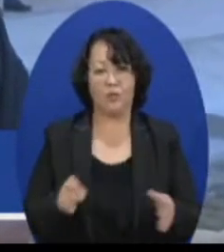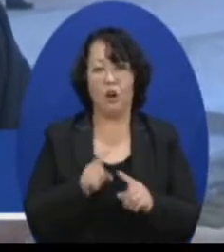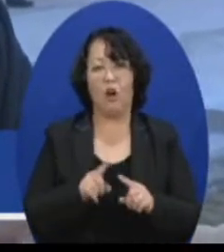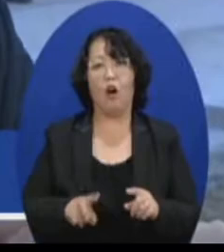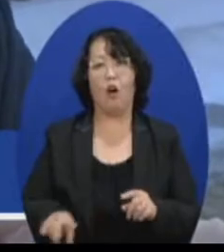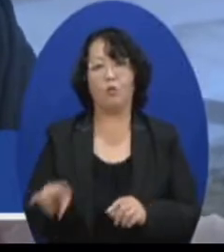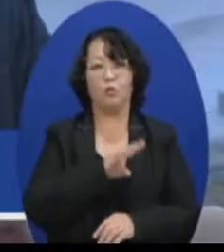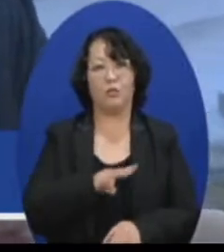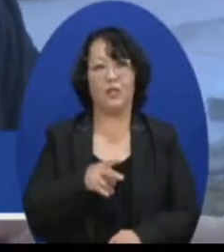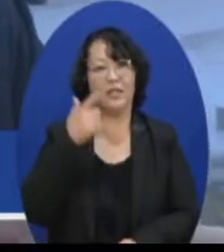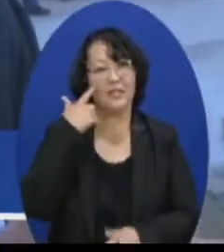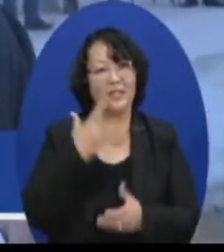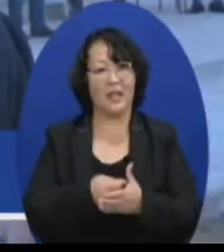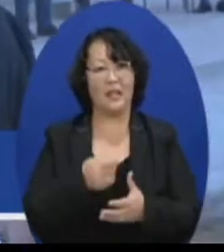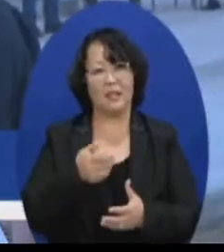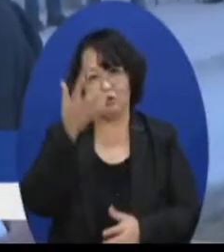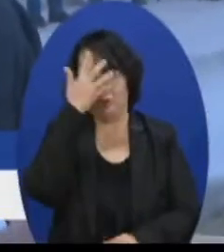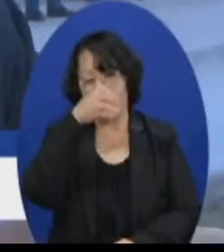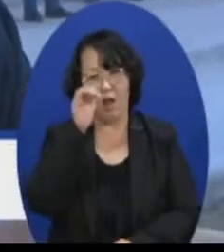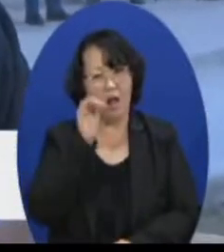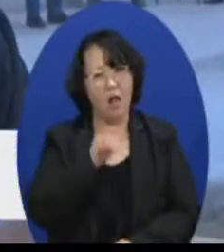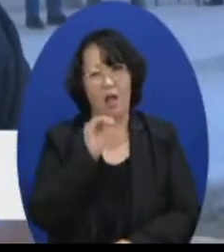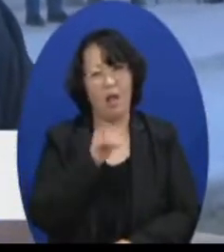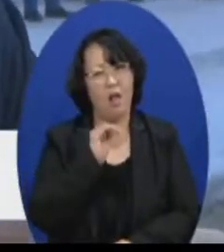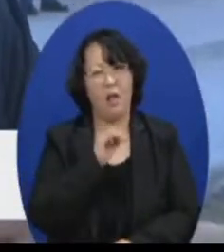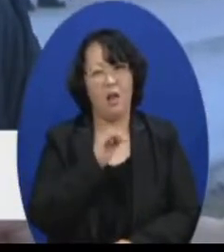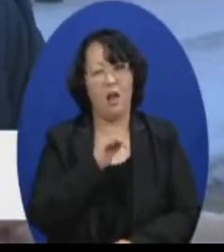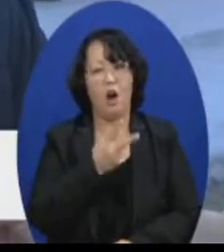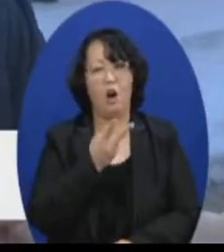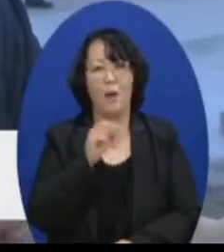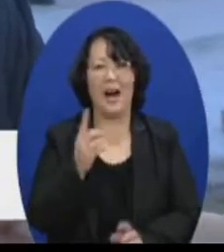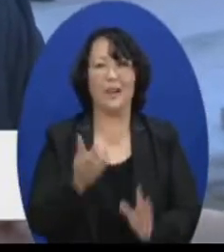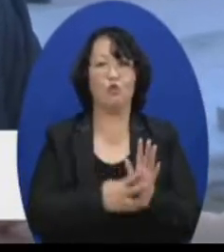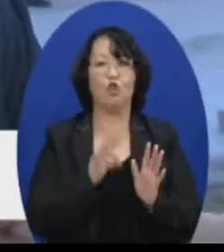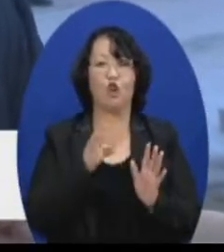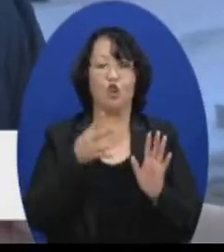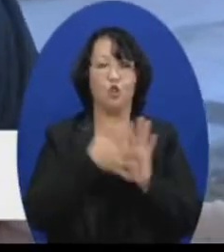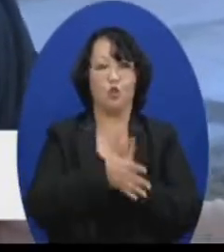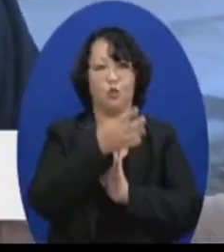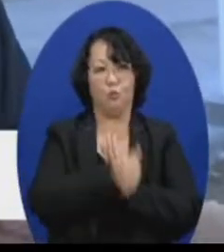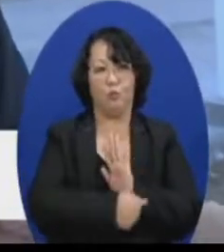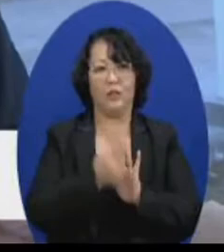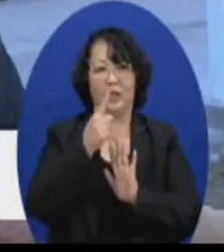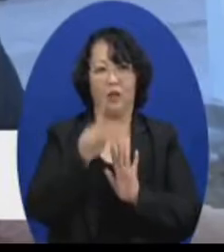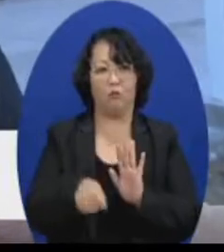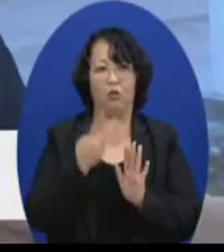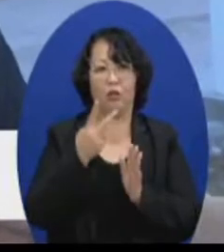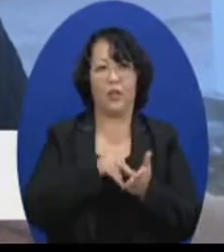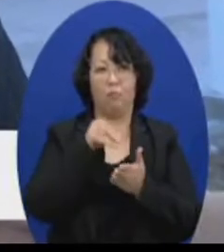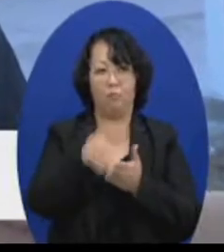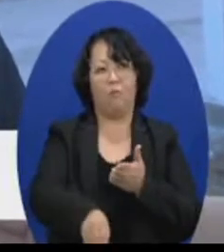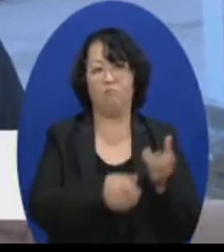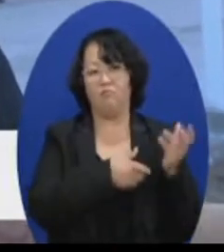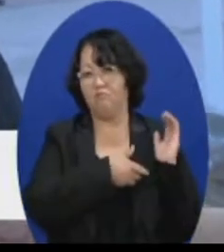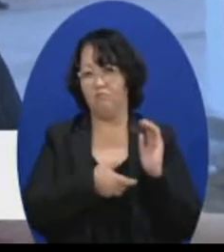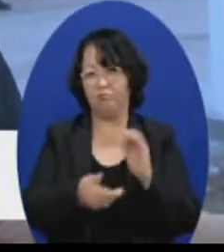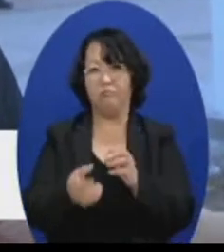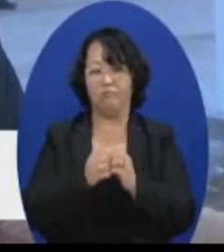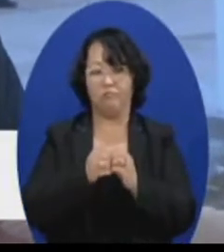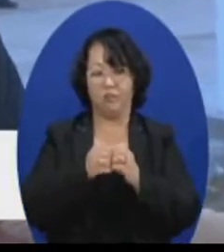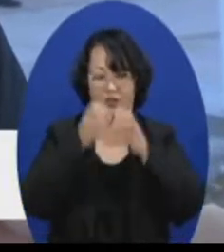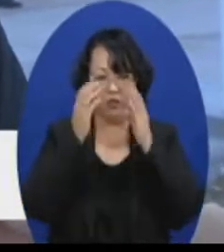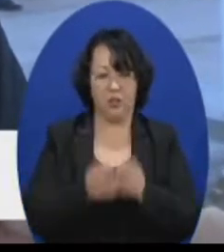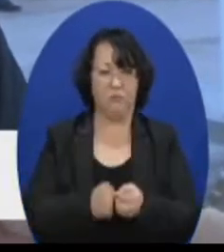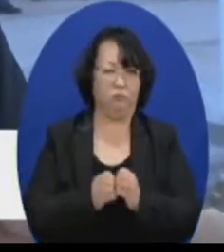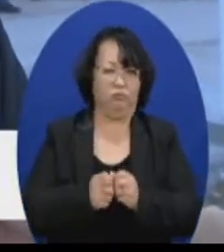маань одоо сэргэлттэй тавьж ирсэн. Тэгээд энэ асуудлыг 2019 оны одоо төсөвт 1.2 тэрбум төгрөгийн хөрөнгө оруулалтаар